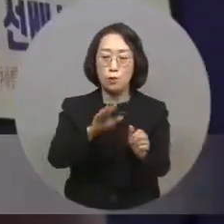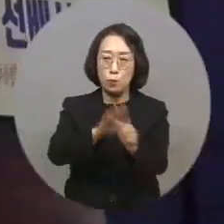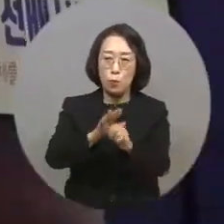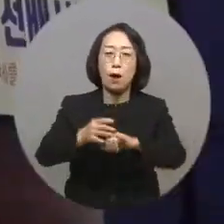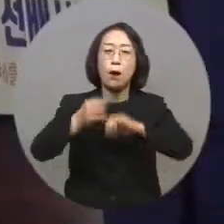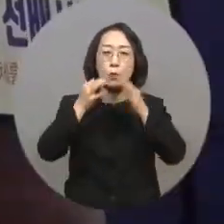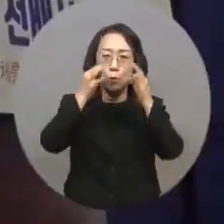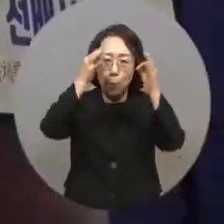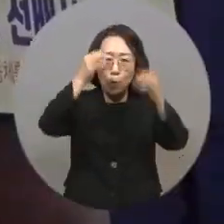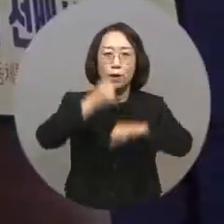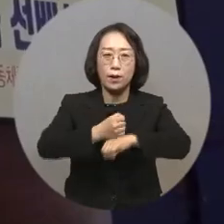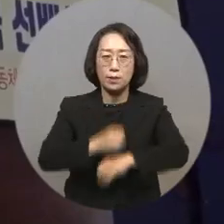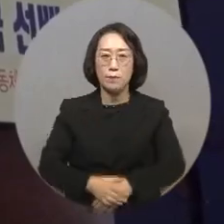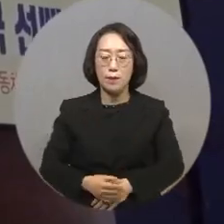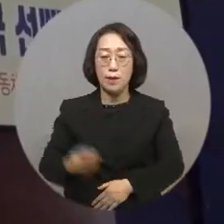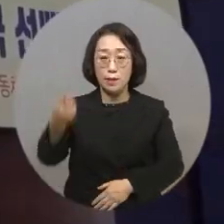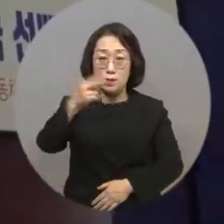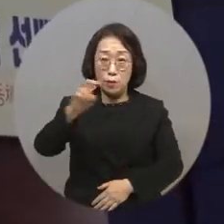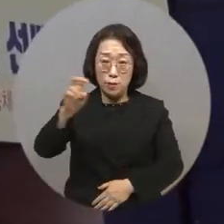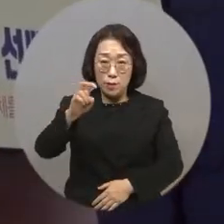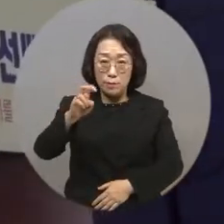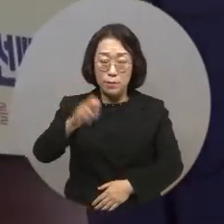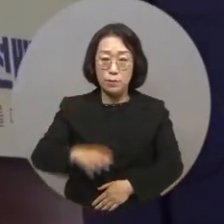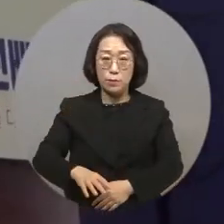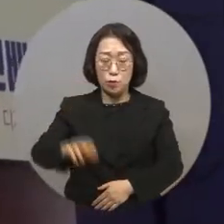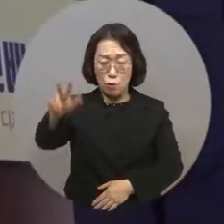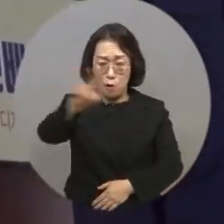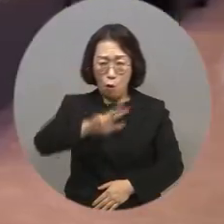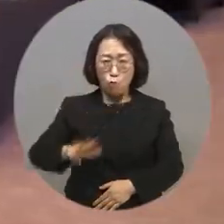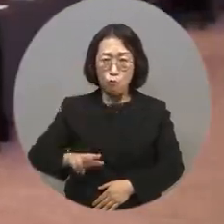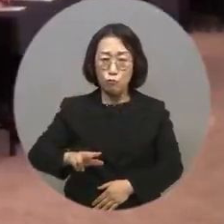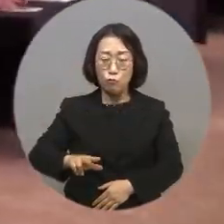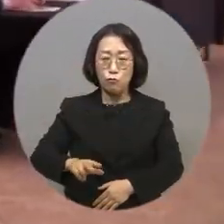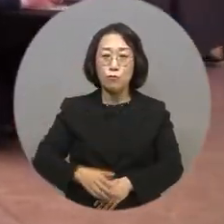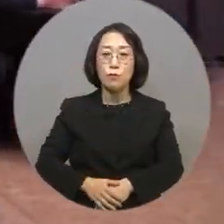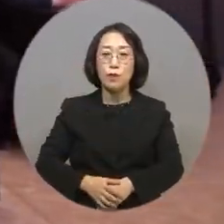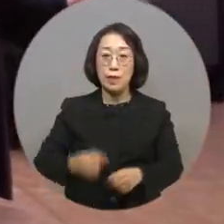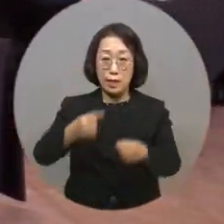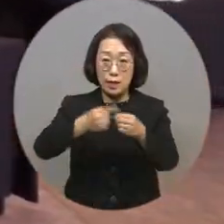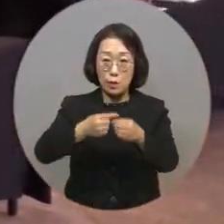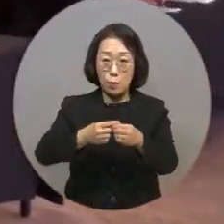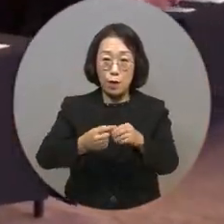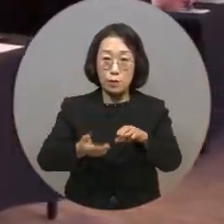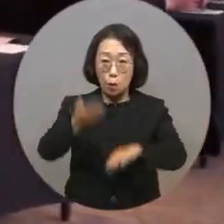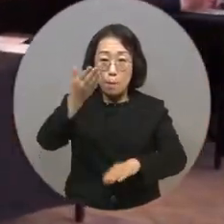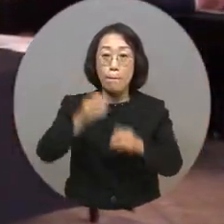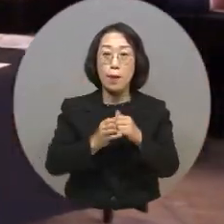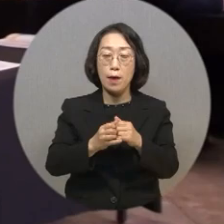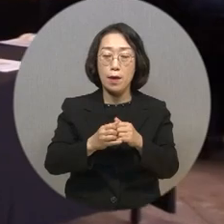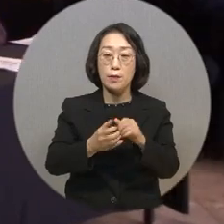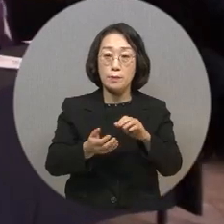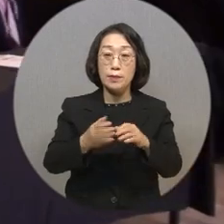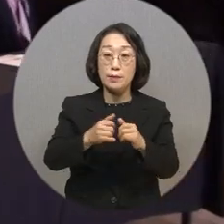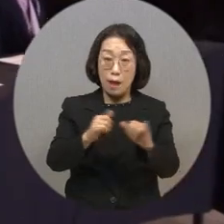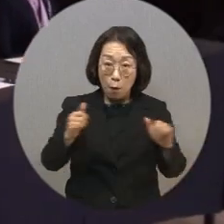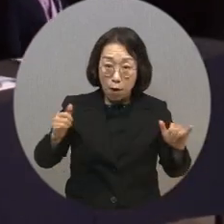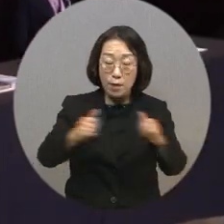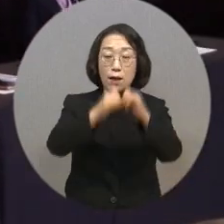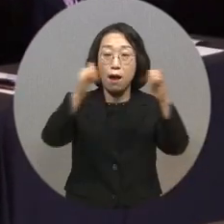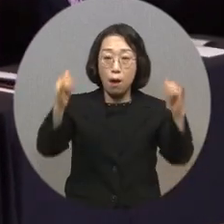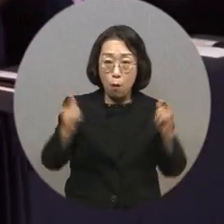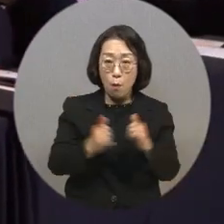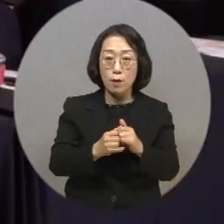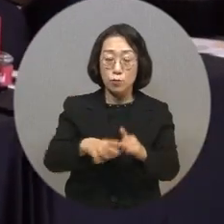노력하겠습니다. 2020년 제1회 전국 선배시민사회 정책대회를 시작으로 현재 1만 천여 명의